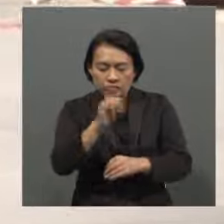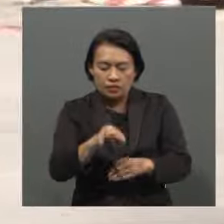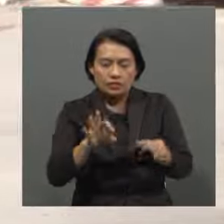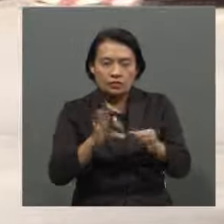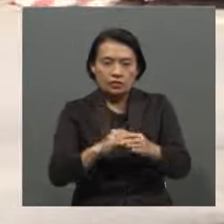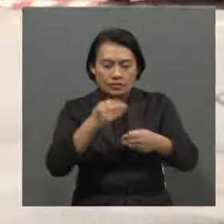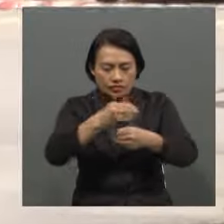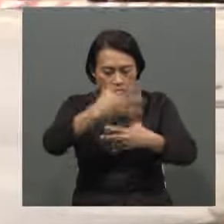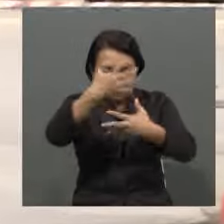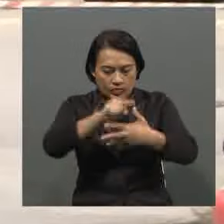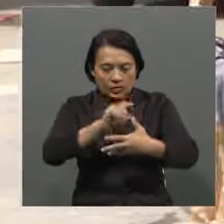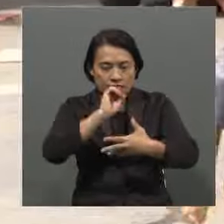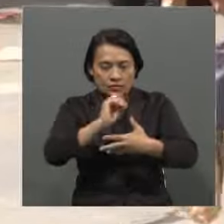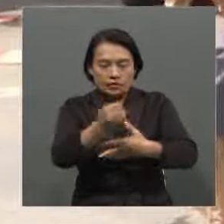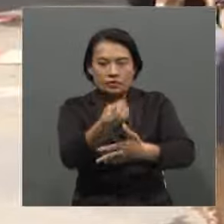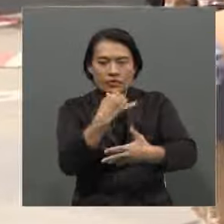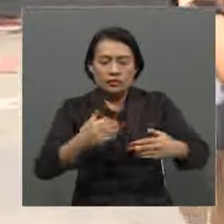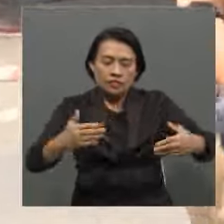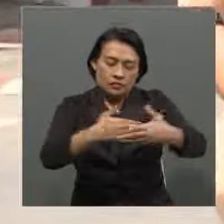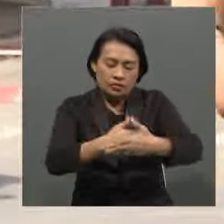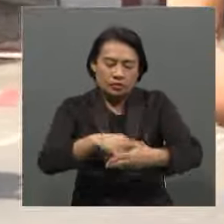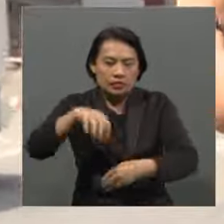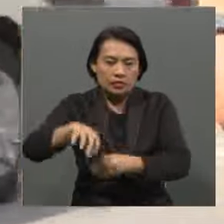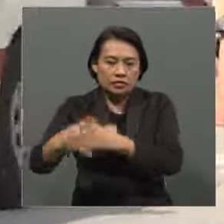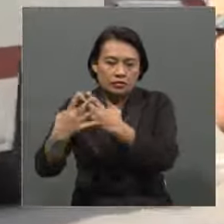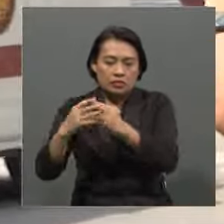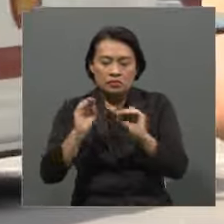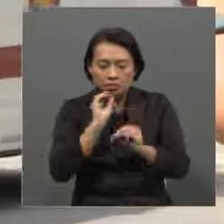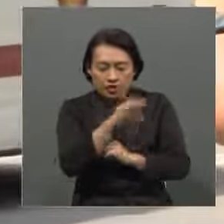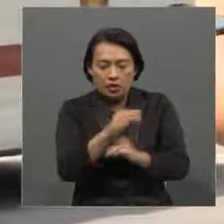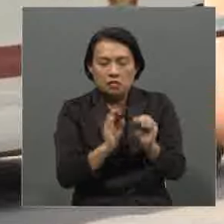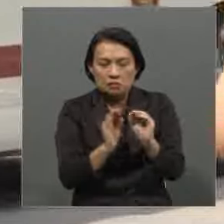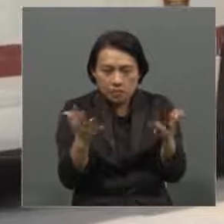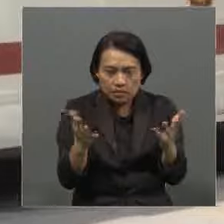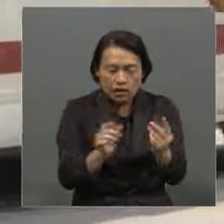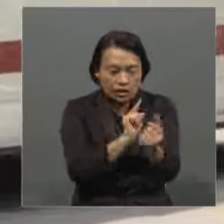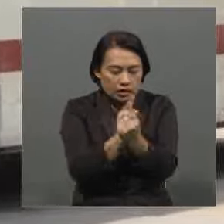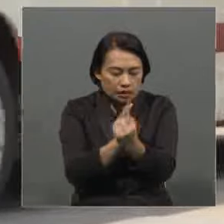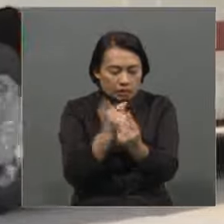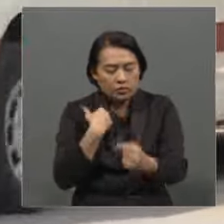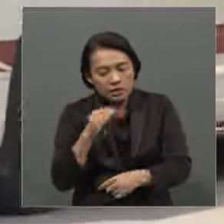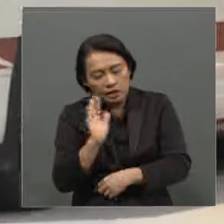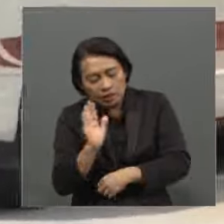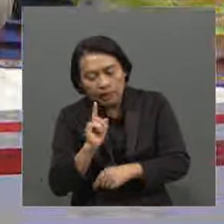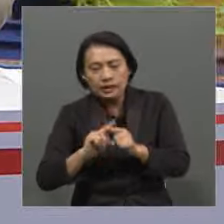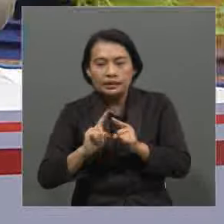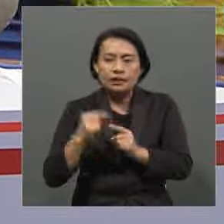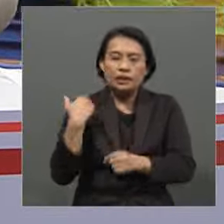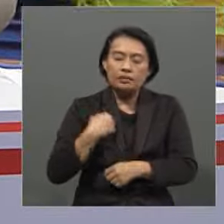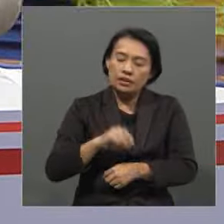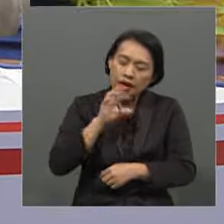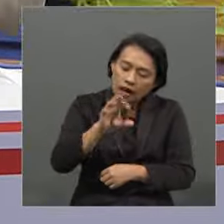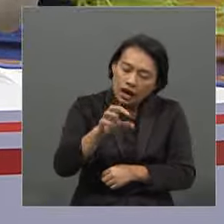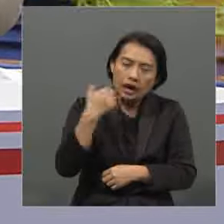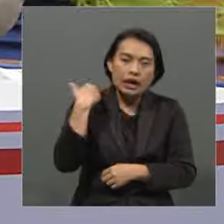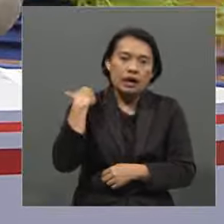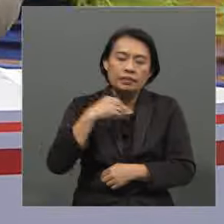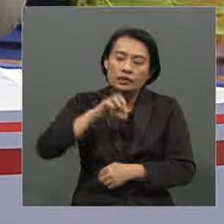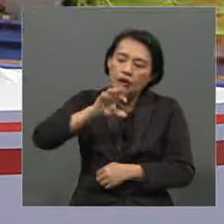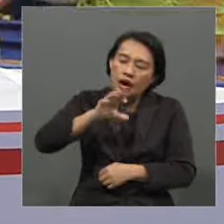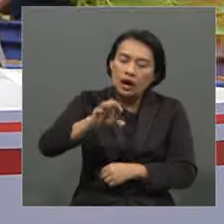ฮะตกลงทาทางราชทานยืนยันว่าไม่มีกอดนะอาจจะทักทายกันได้บ๊ายบายบกมือททายบ๊ายบายบกมือตะโกนจะคุยกันยังต้องใช้